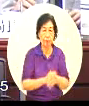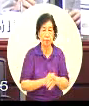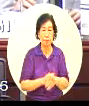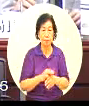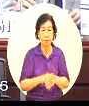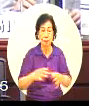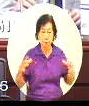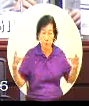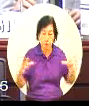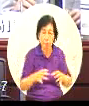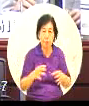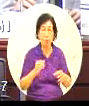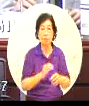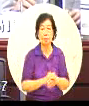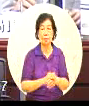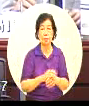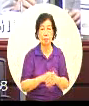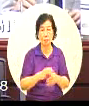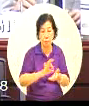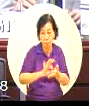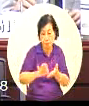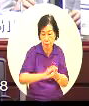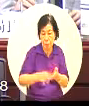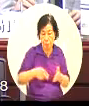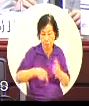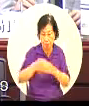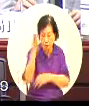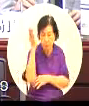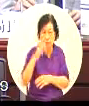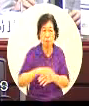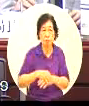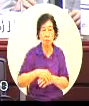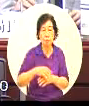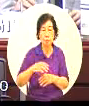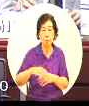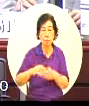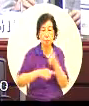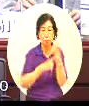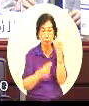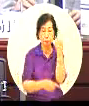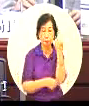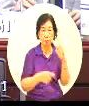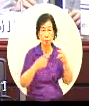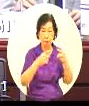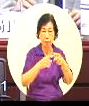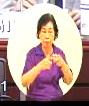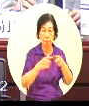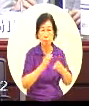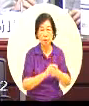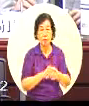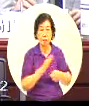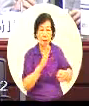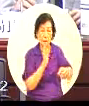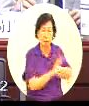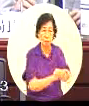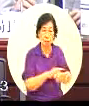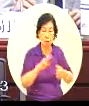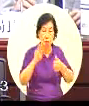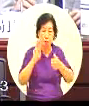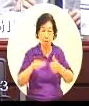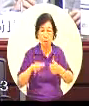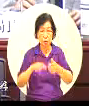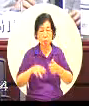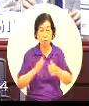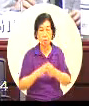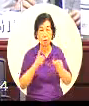的位阶，用行政法人就像左信中心一样，我们是不是朝着这个方面